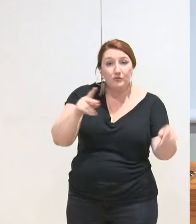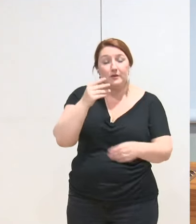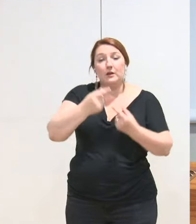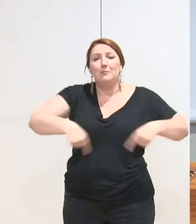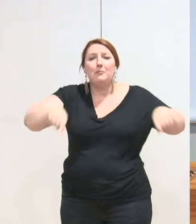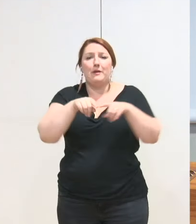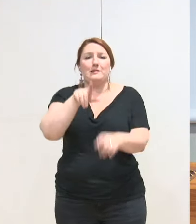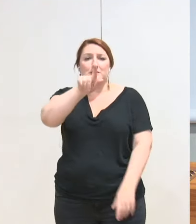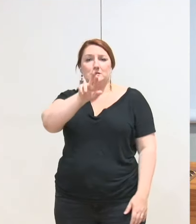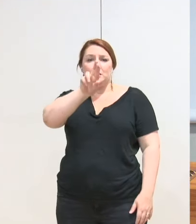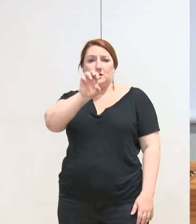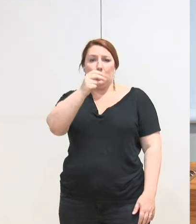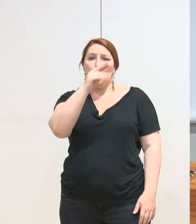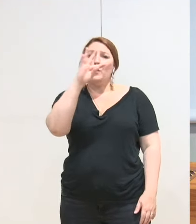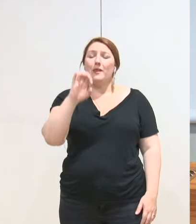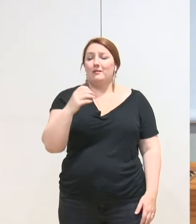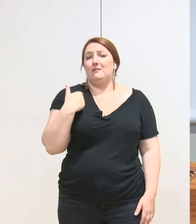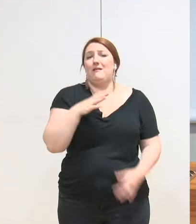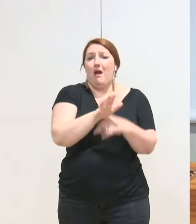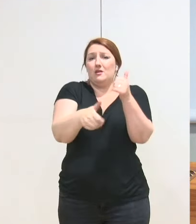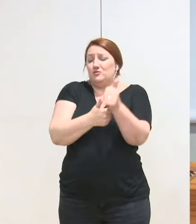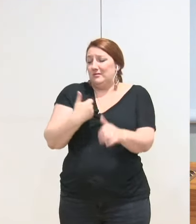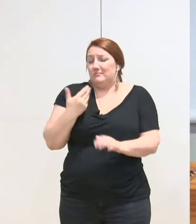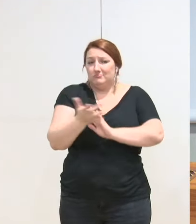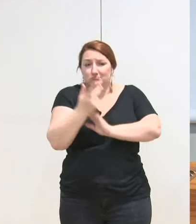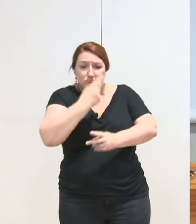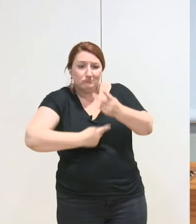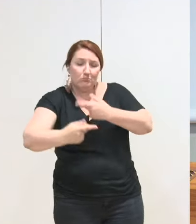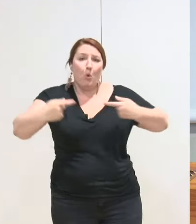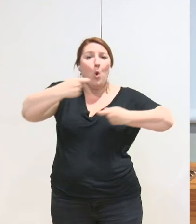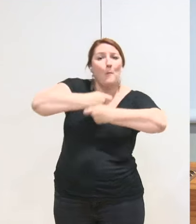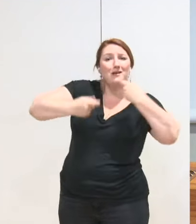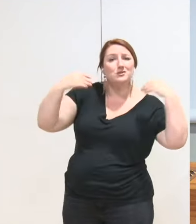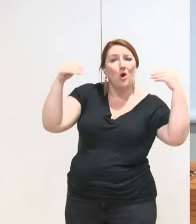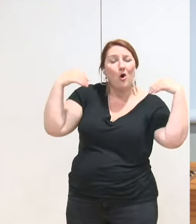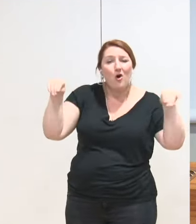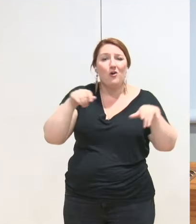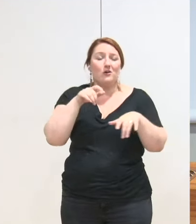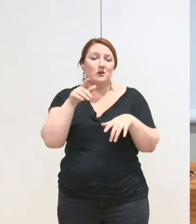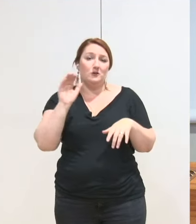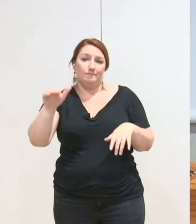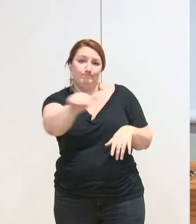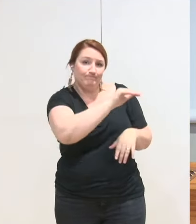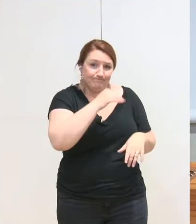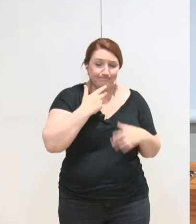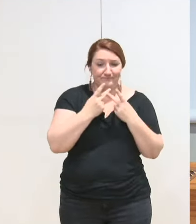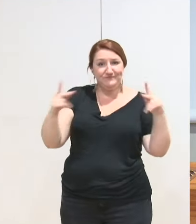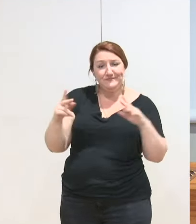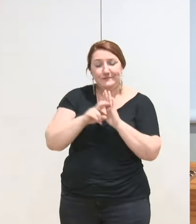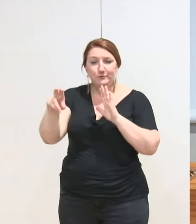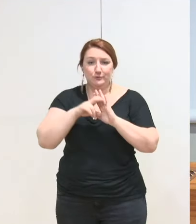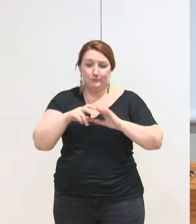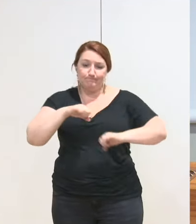riverins et aux commerçants la semaine passée pour présenter le panel d'action que la ville mène sur le